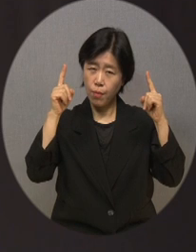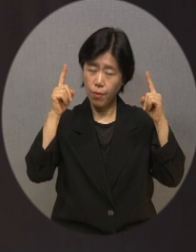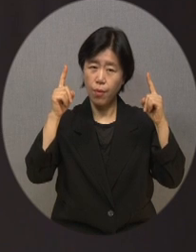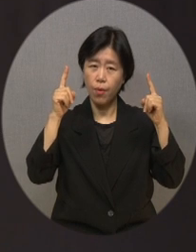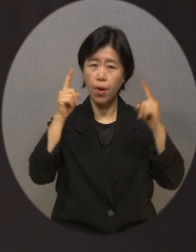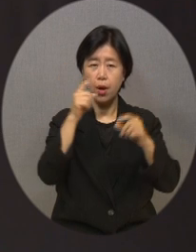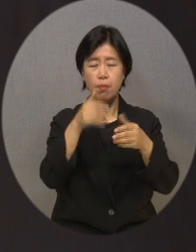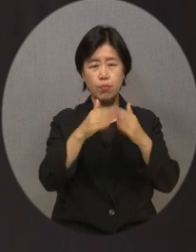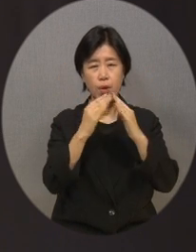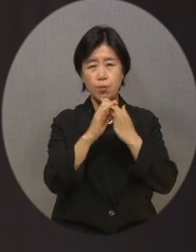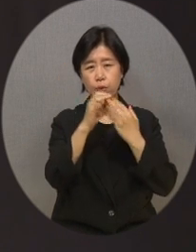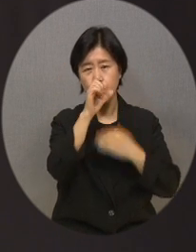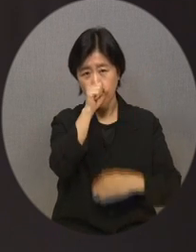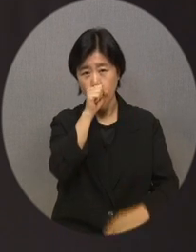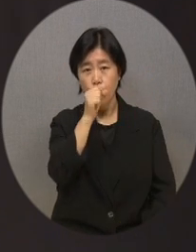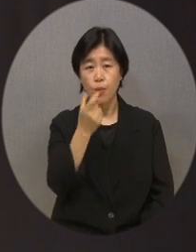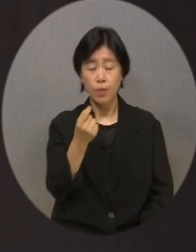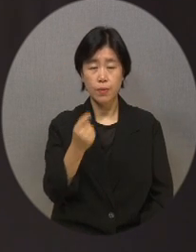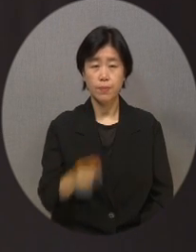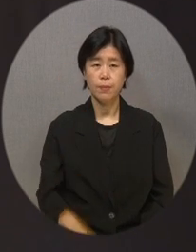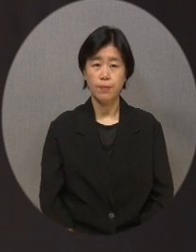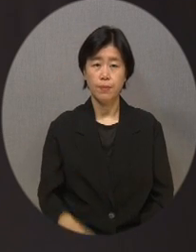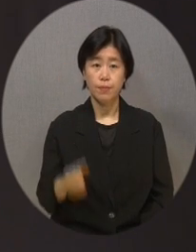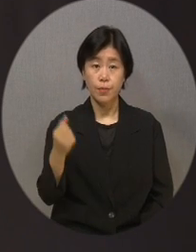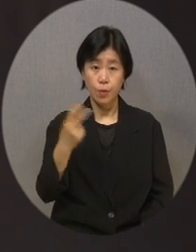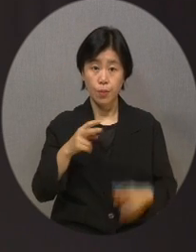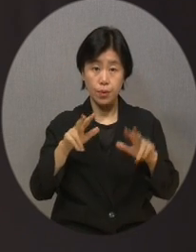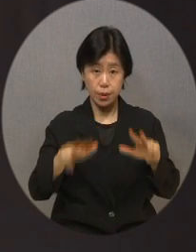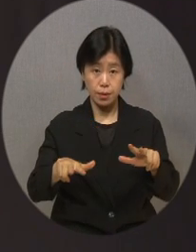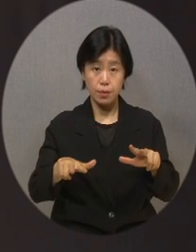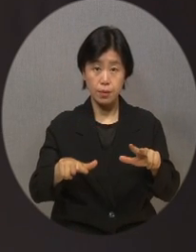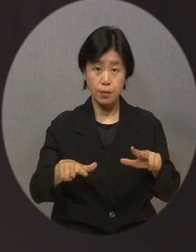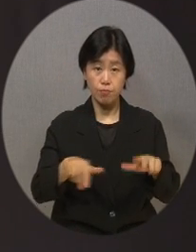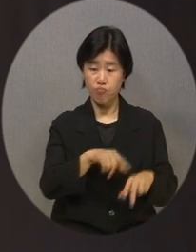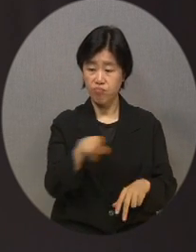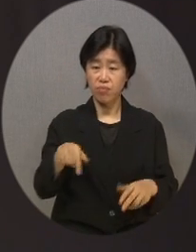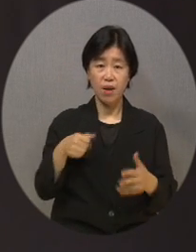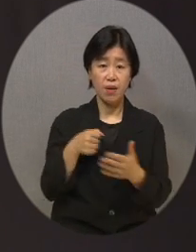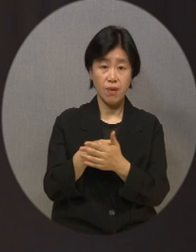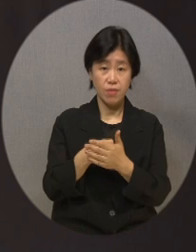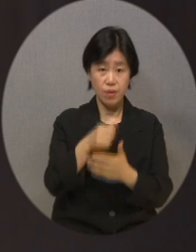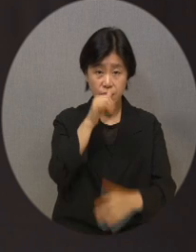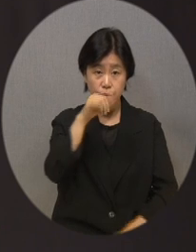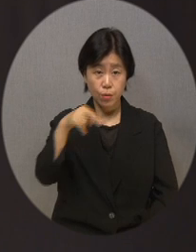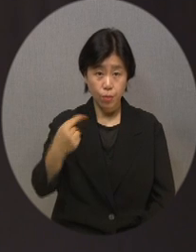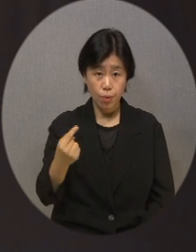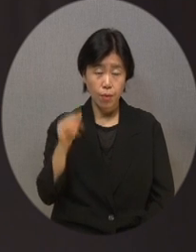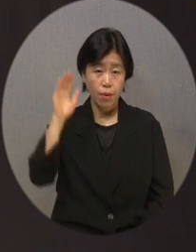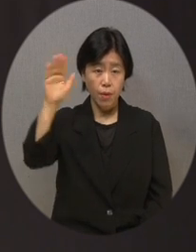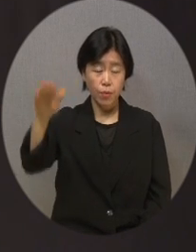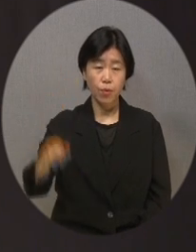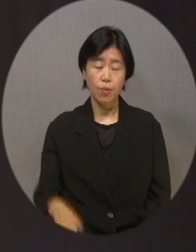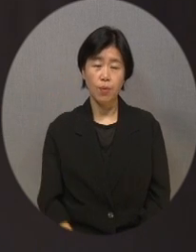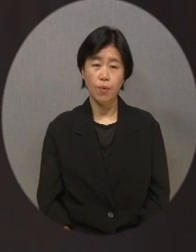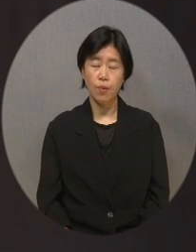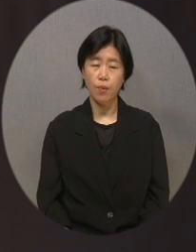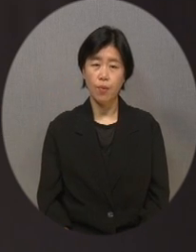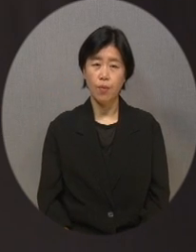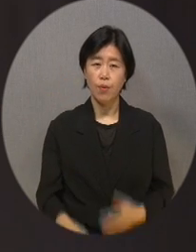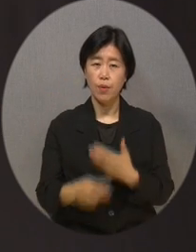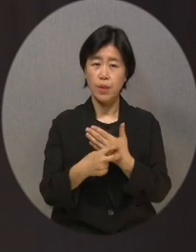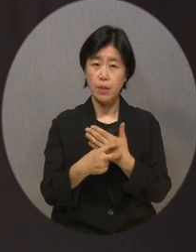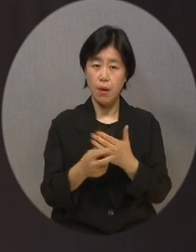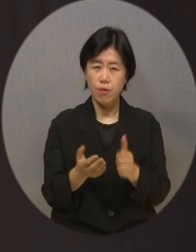저는 이렇게 보고요. 또 지금 이렇게 결정한다 하더라도 의사가 앞으로 만들어지는데 최소 6년